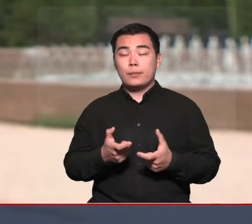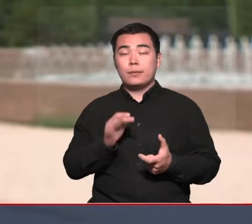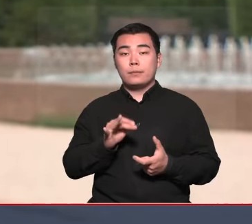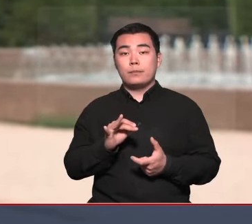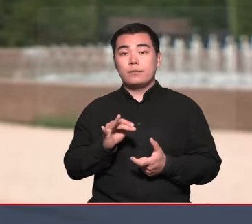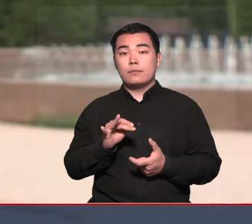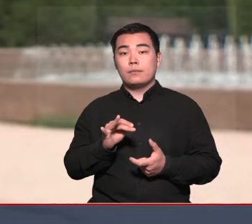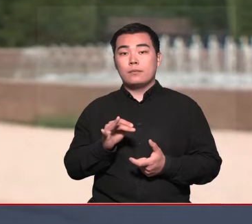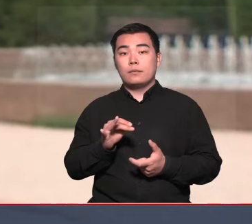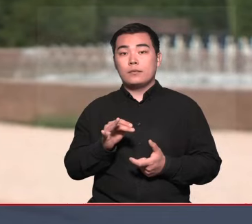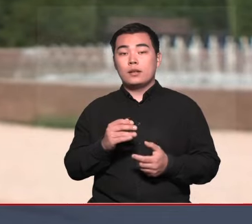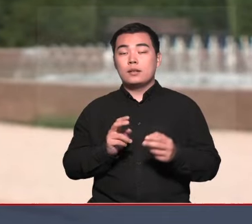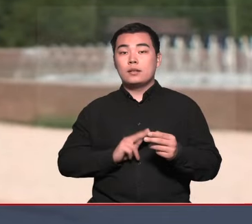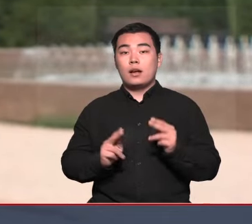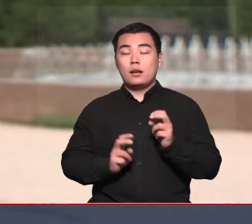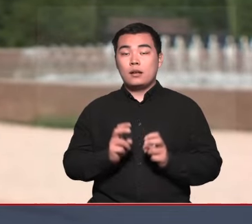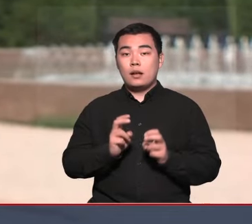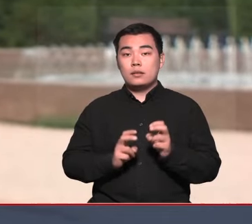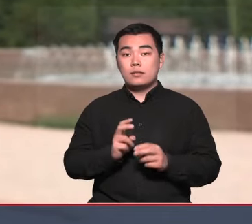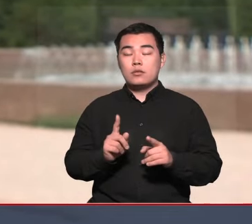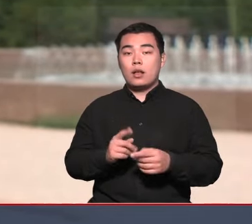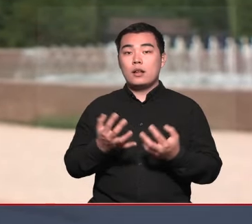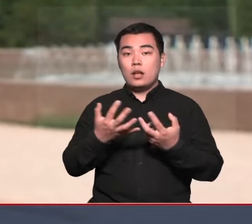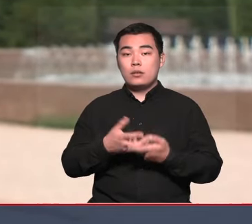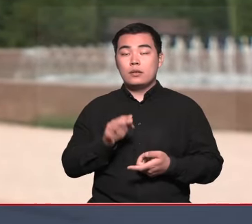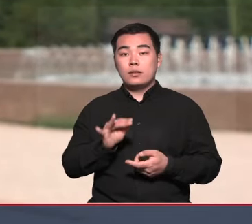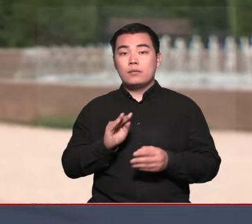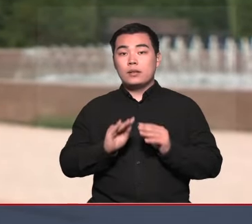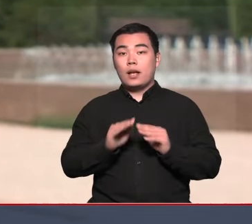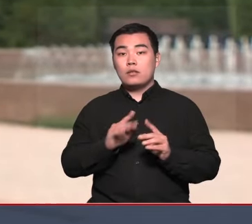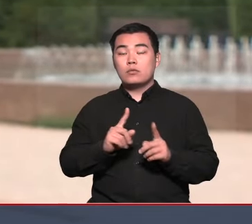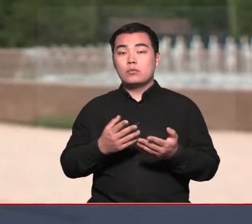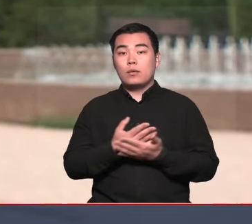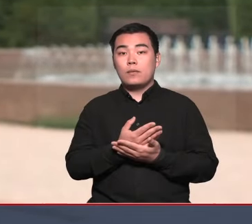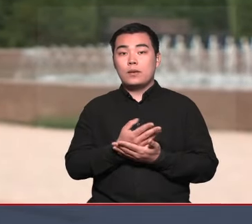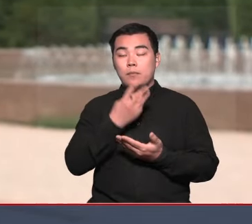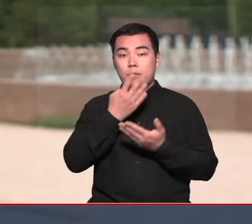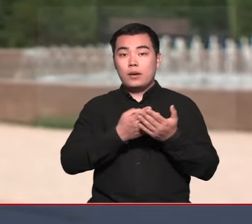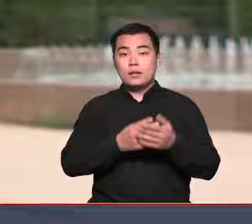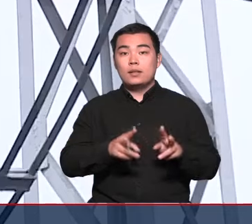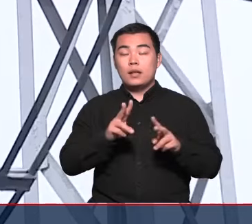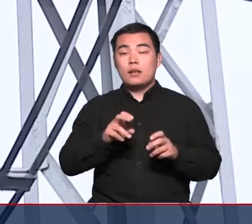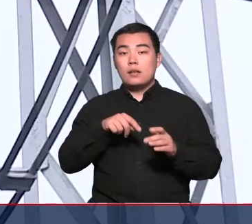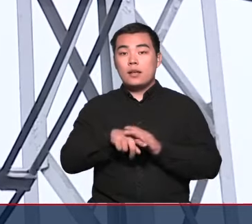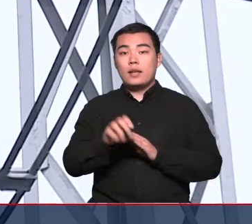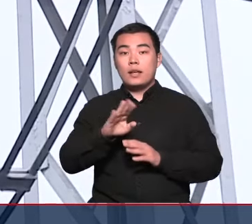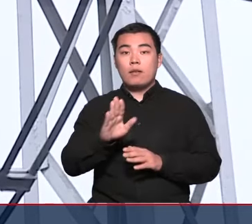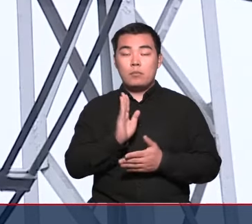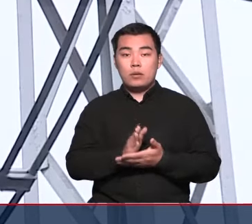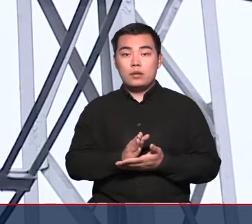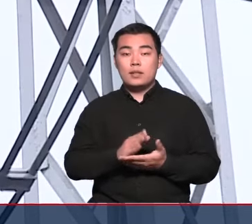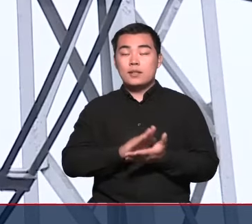санкций, производить взаиморасчеты и выстраивать, скажем так, новый каркас внутри Евразии. Среди